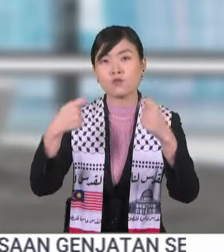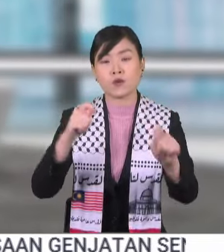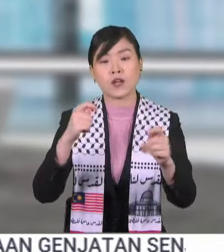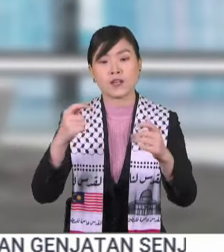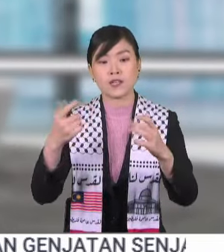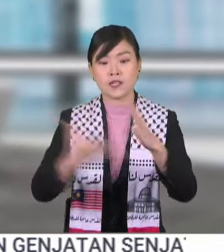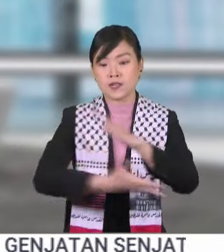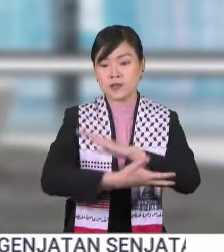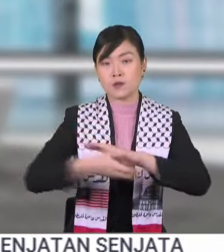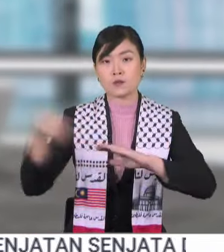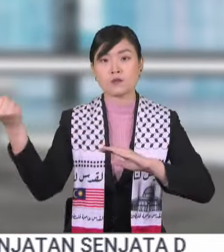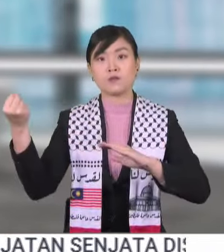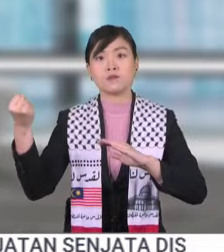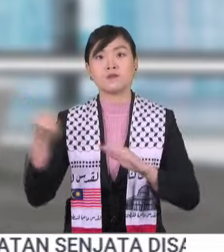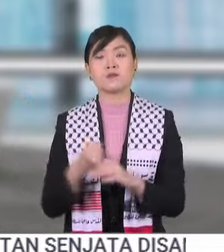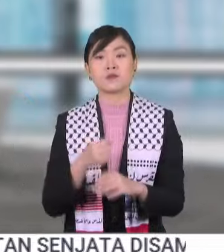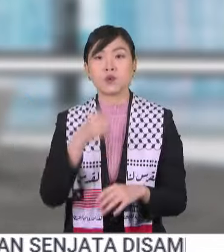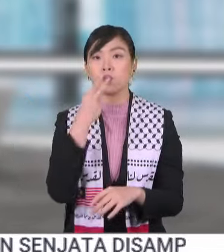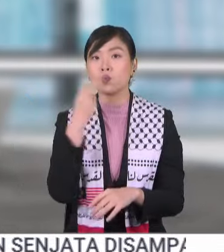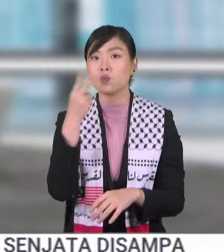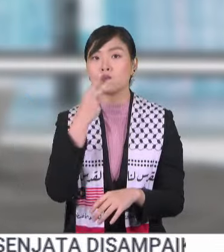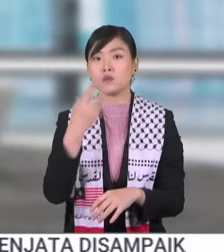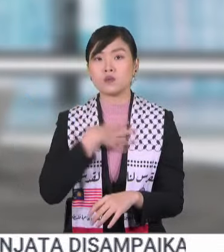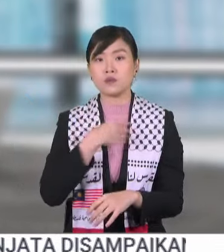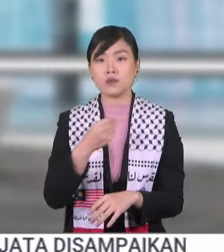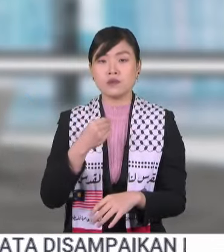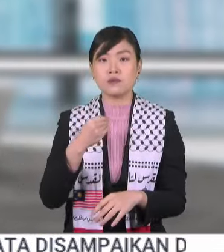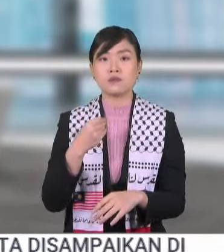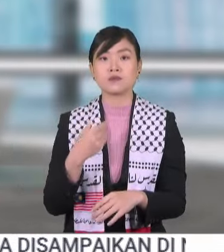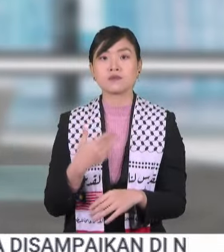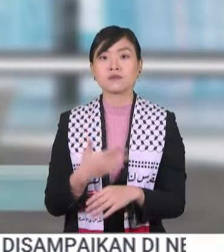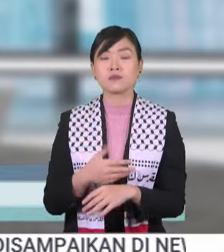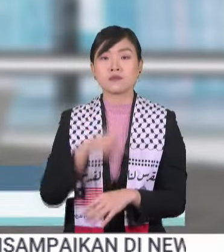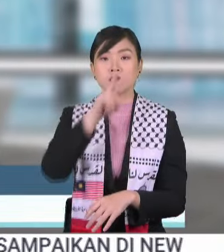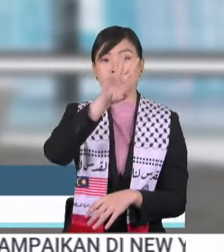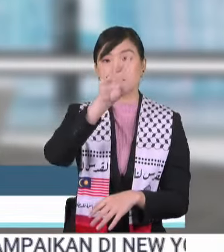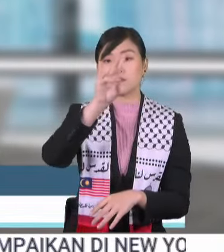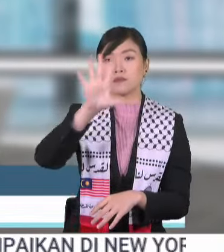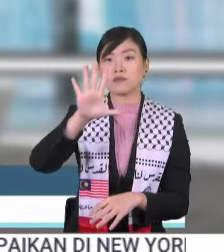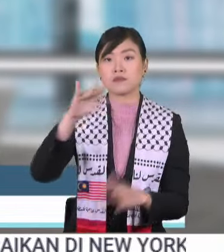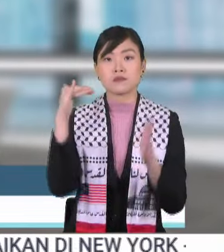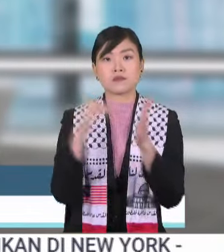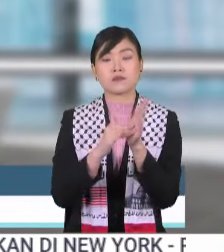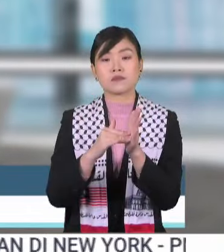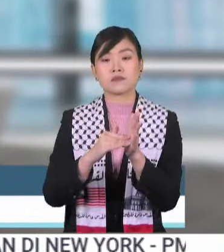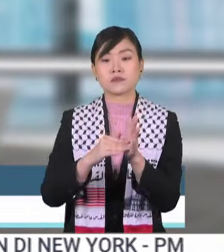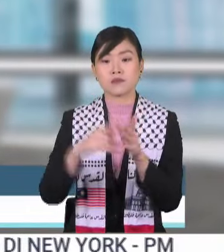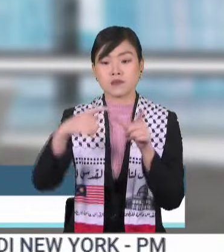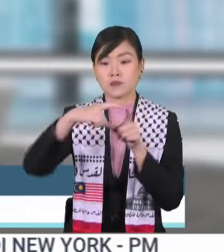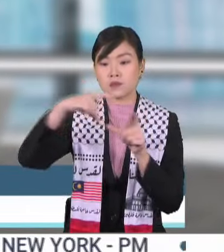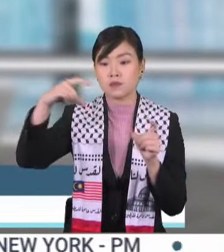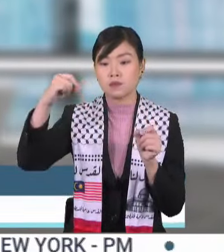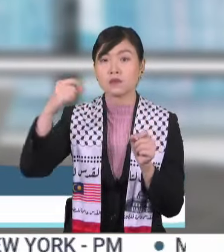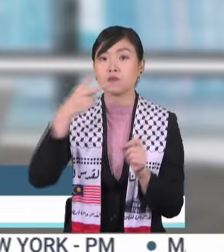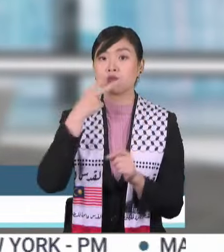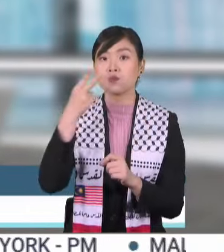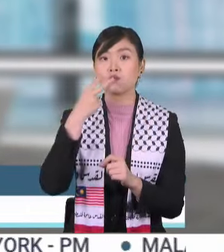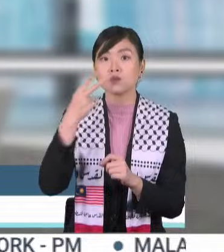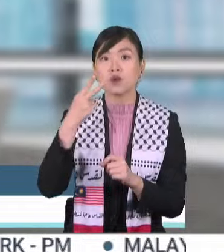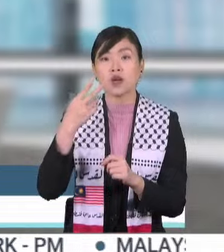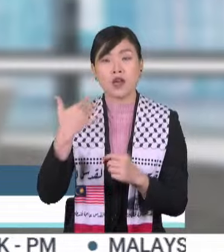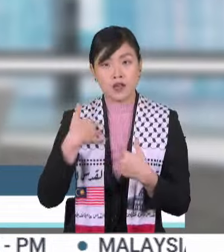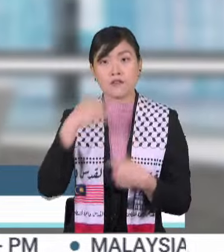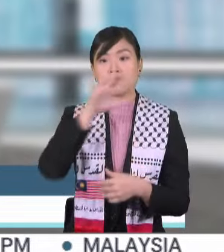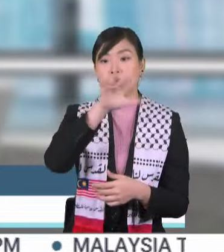rnr Gombak 14 Januari lalu sebanyak 275 r000 paket rokok yang mengandungi 5.5 juta